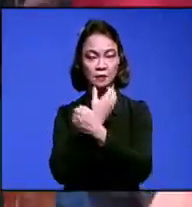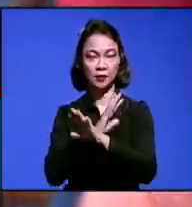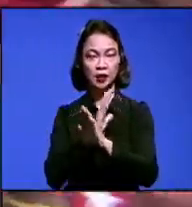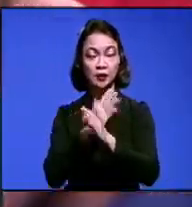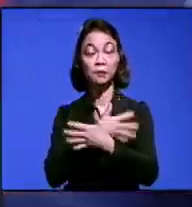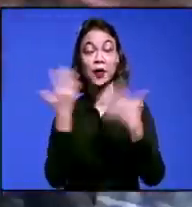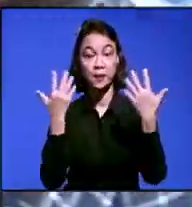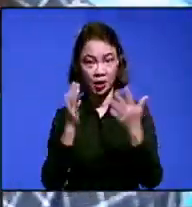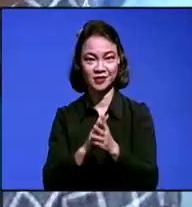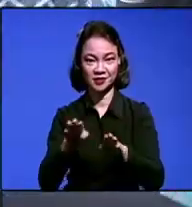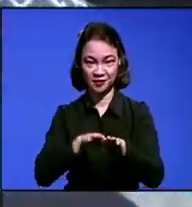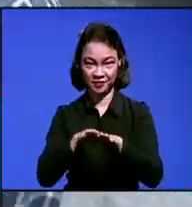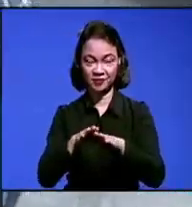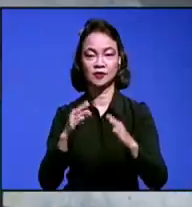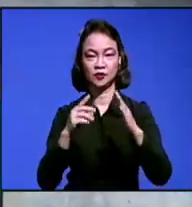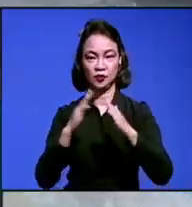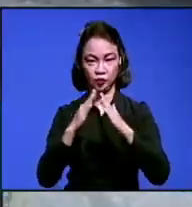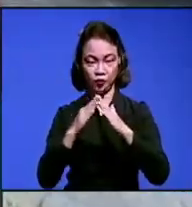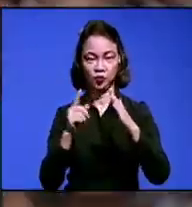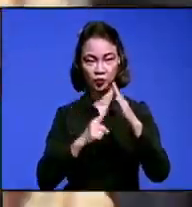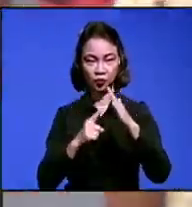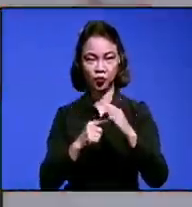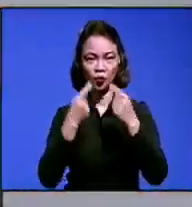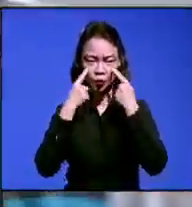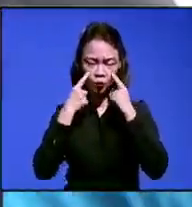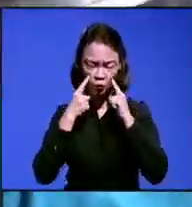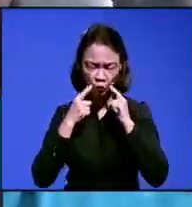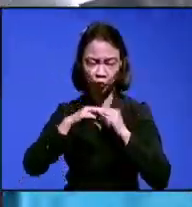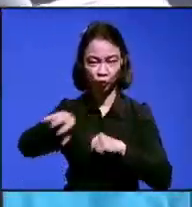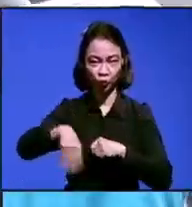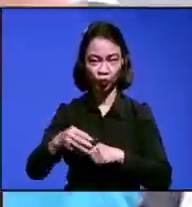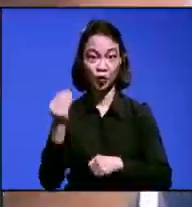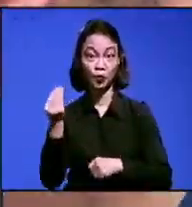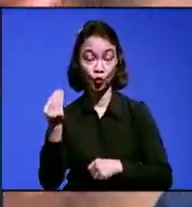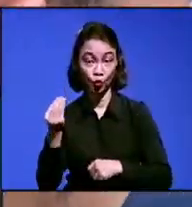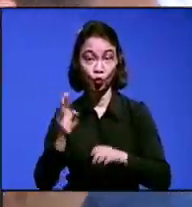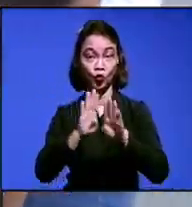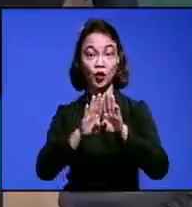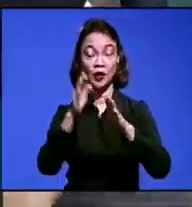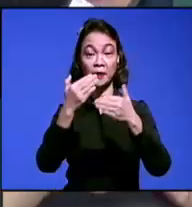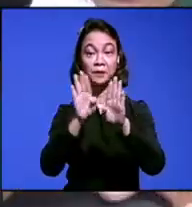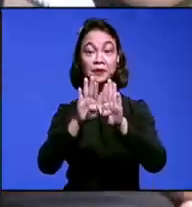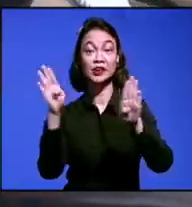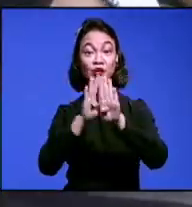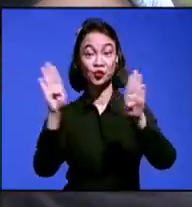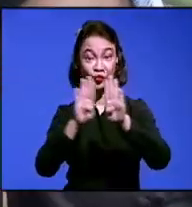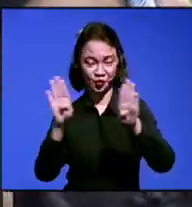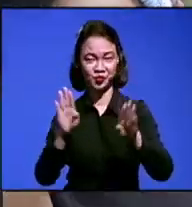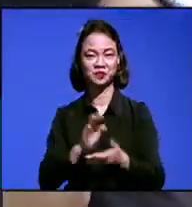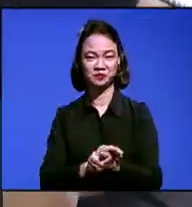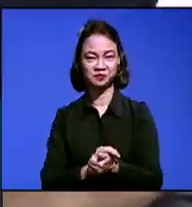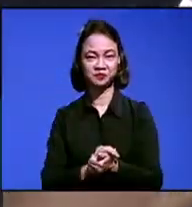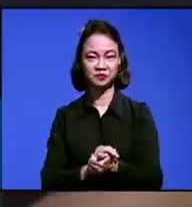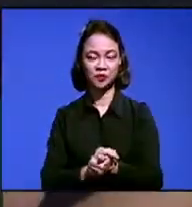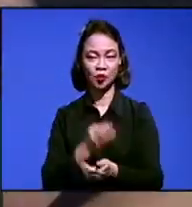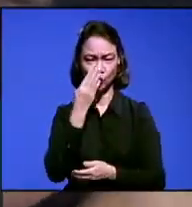asimilasi. Pembebasan ini diwarnai tangis haru keluarga yang telah menunggu di pintu keluar. Alhamdulillah,